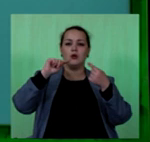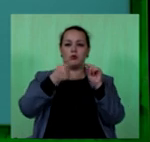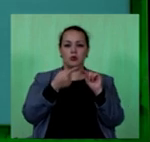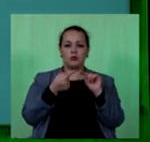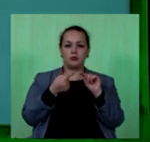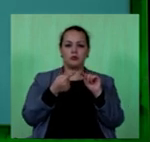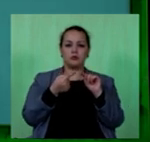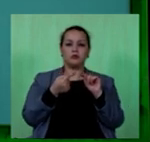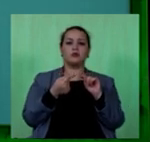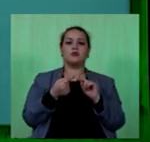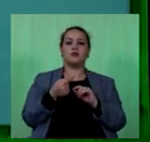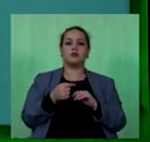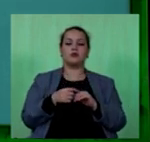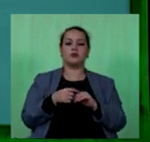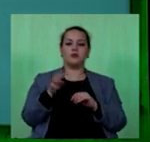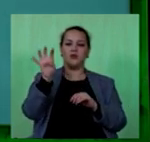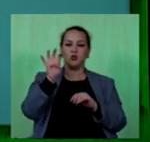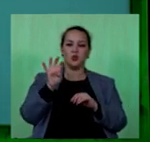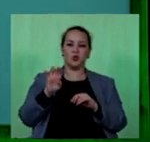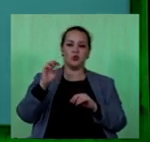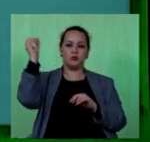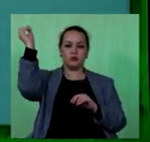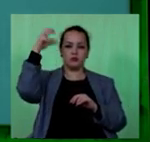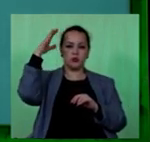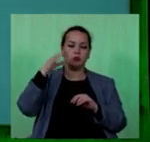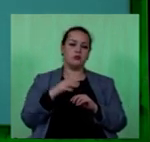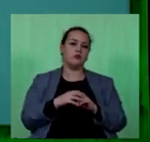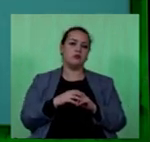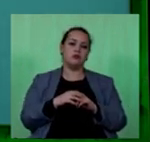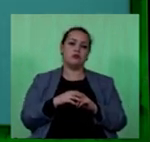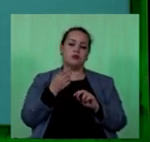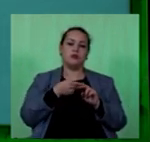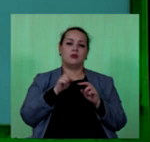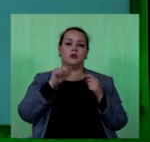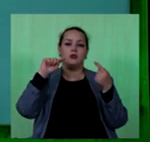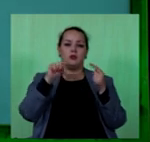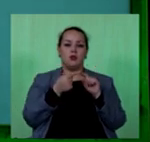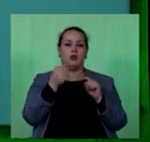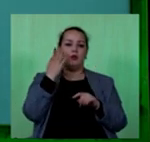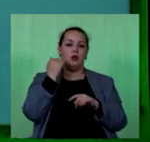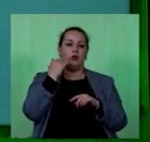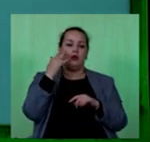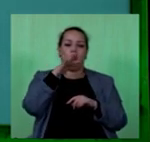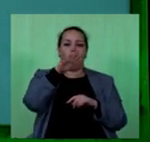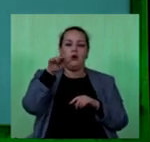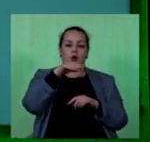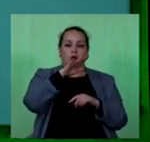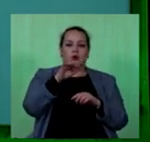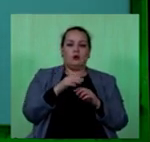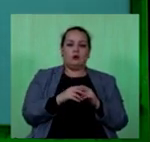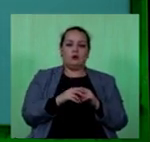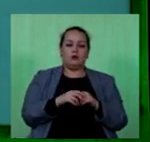тусклое солнце молодцы и яркая тускло это антонимы легкие облака облака